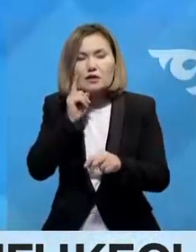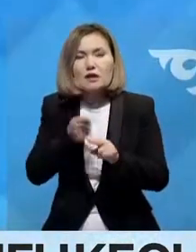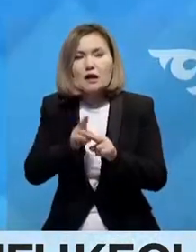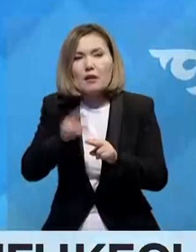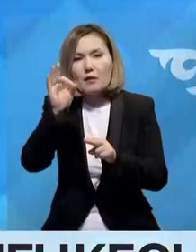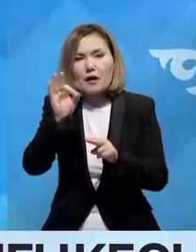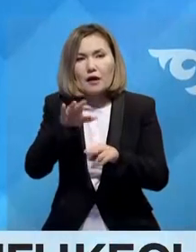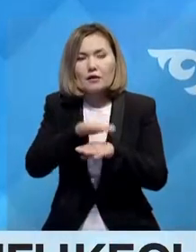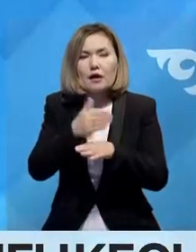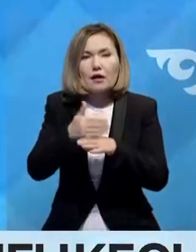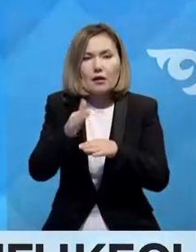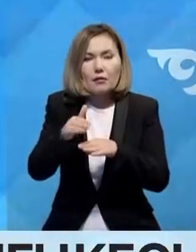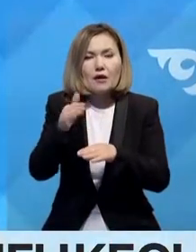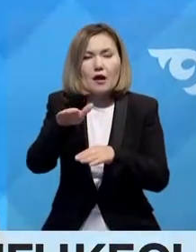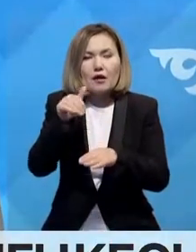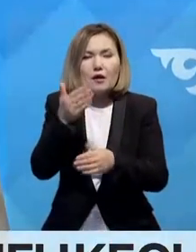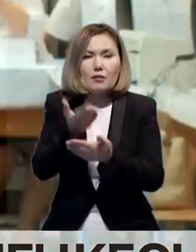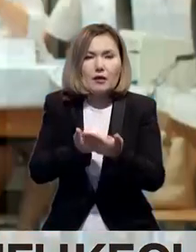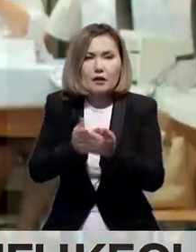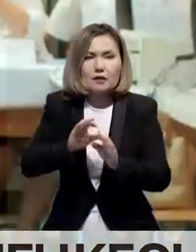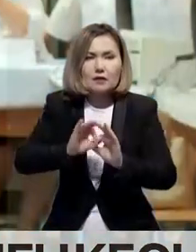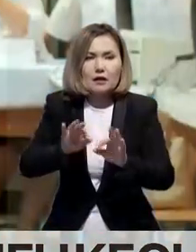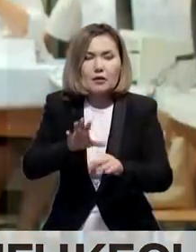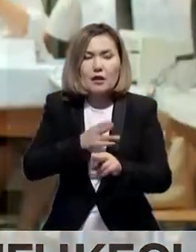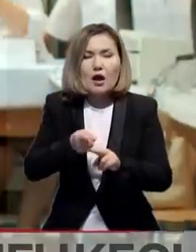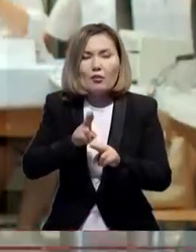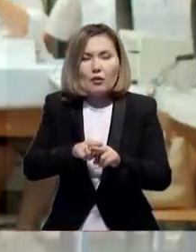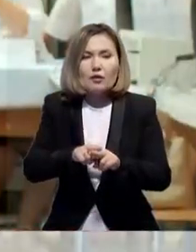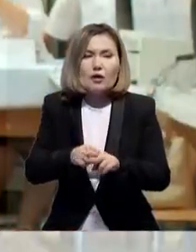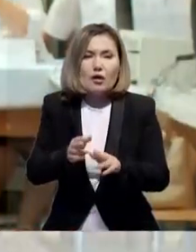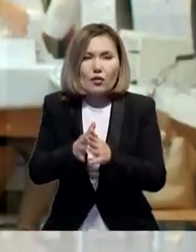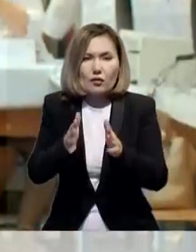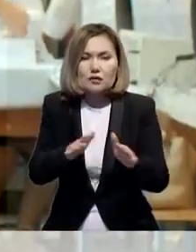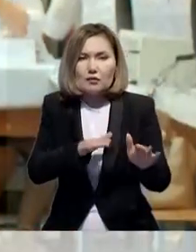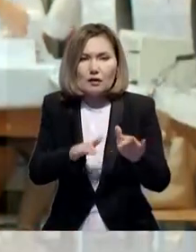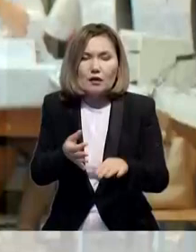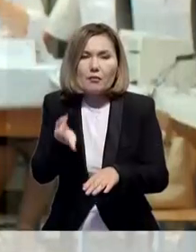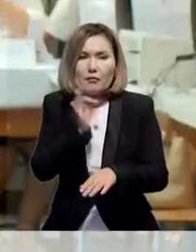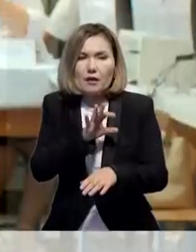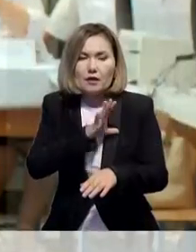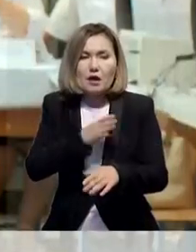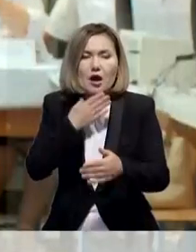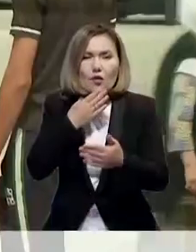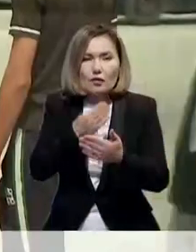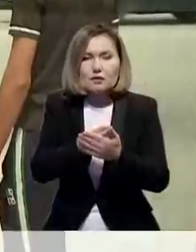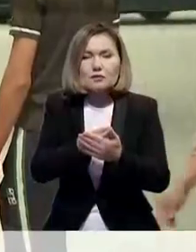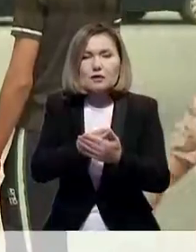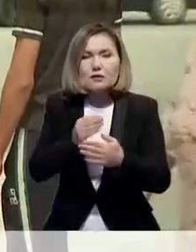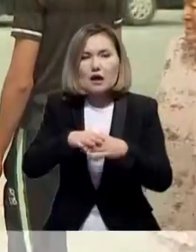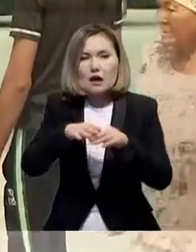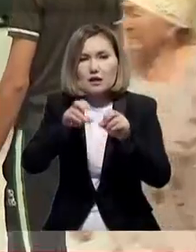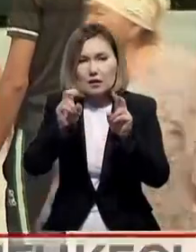баспана алу жөнінде құқықтық кеңес берді. Бұл жәрмеңке бізге өте пайдалы болды, өйткені көптеген өзіміздің мамандығымызбен